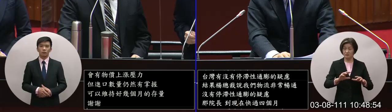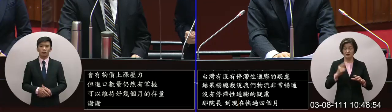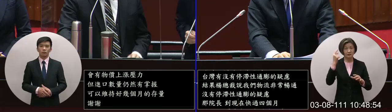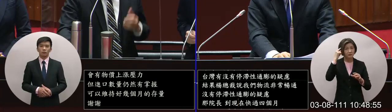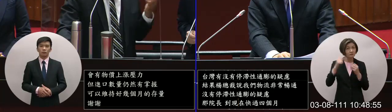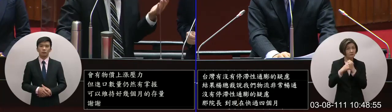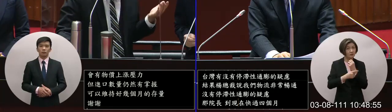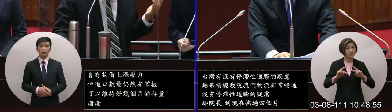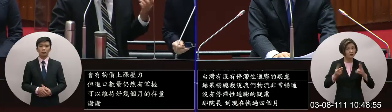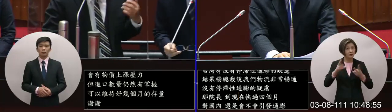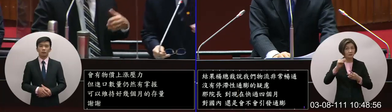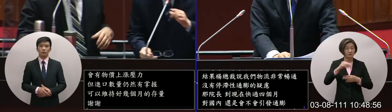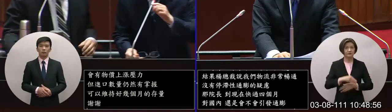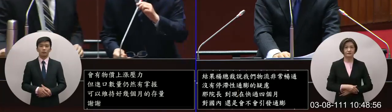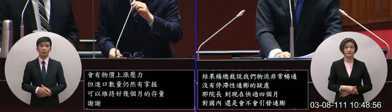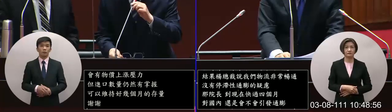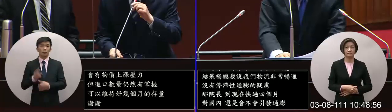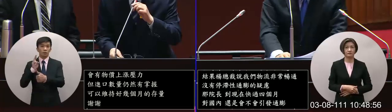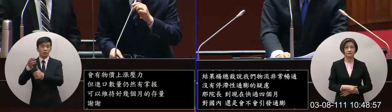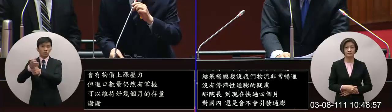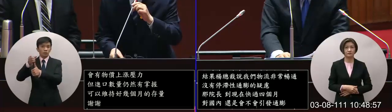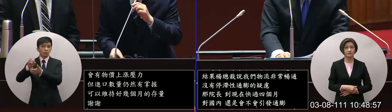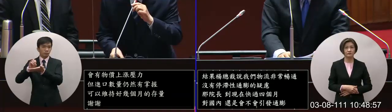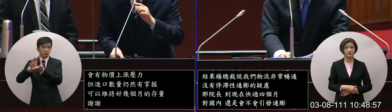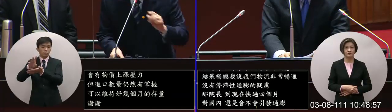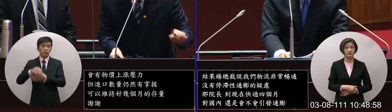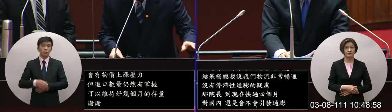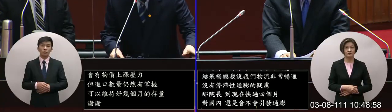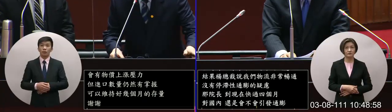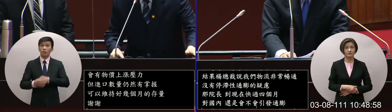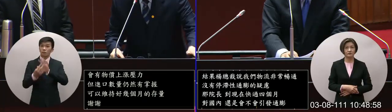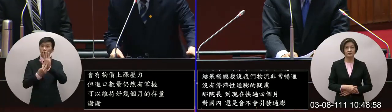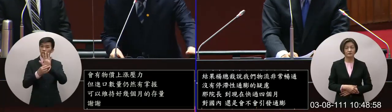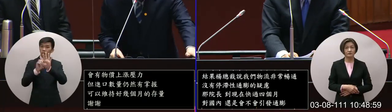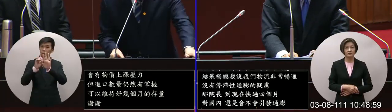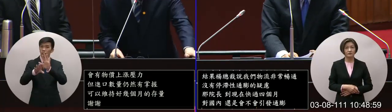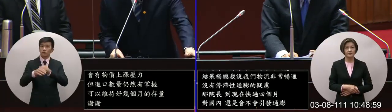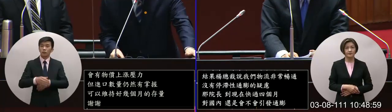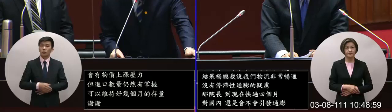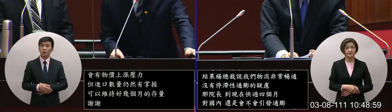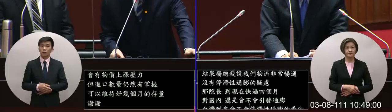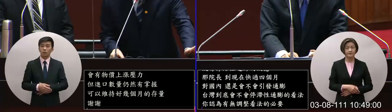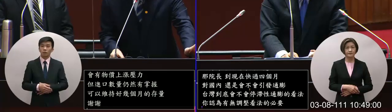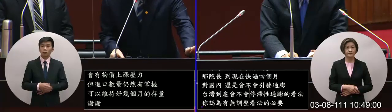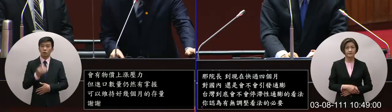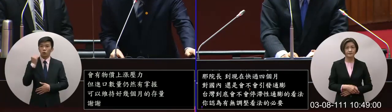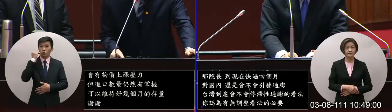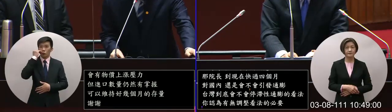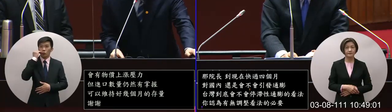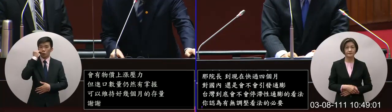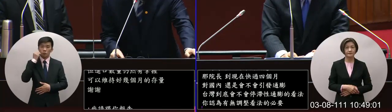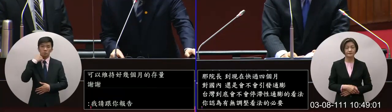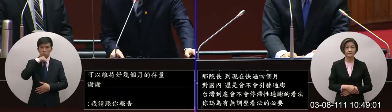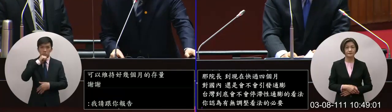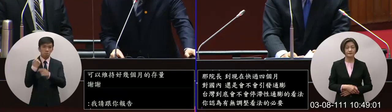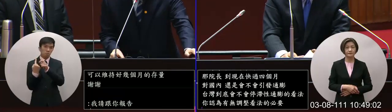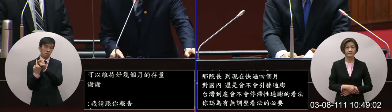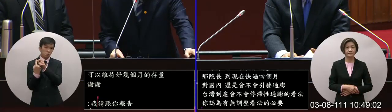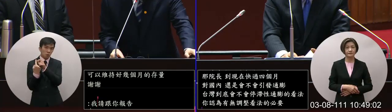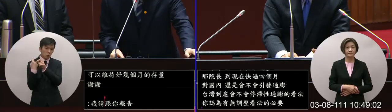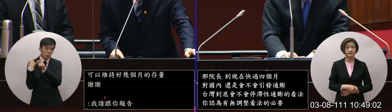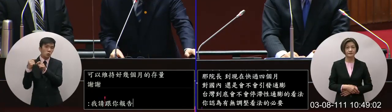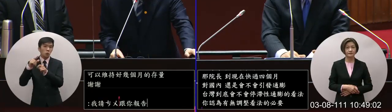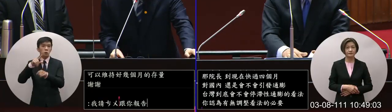法的必要？ 好，我请总裁给你报告。 哎，报告委员，我们如果说跟去年，我们去年的物